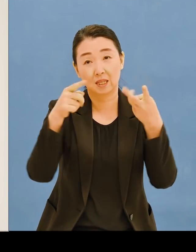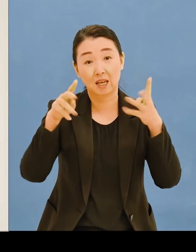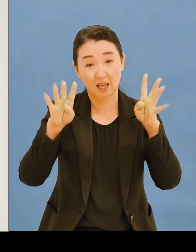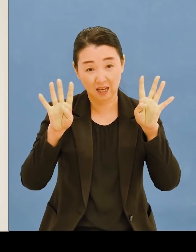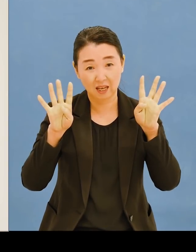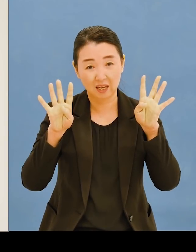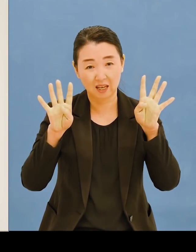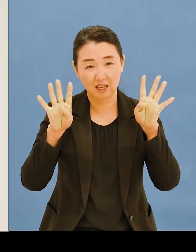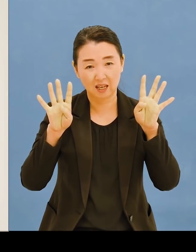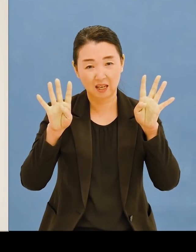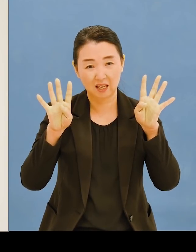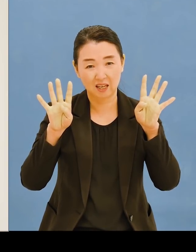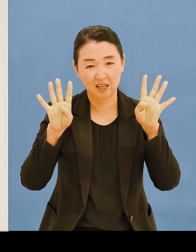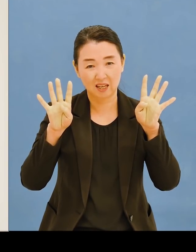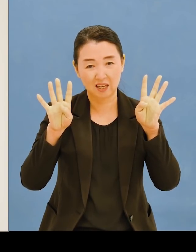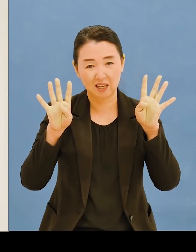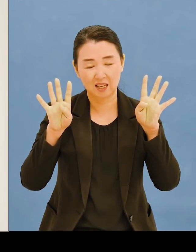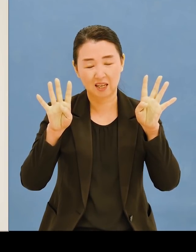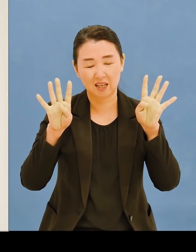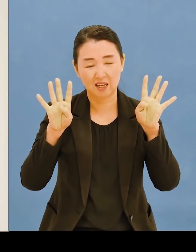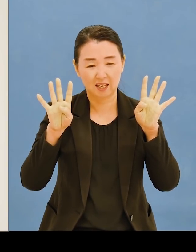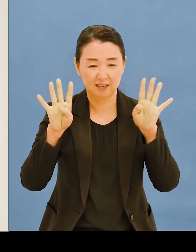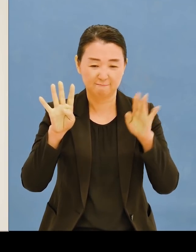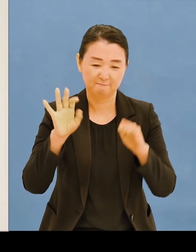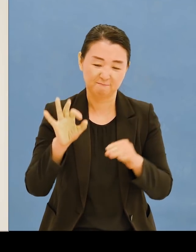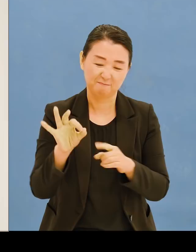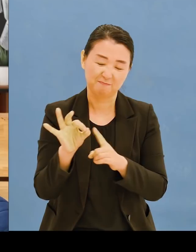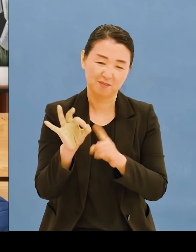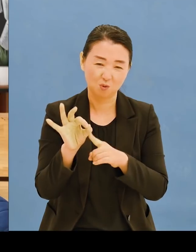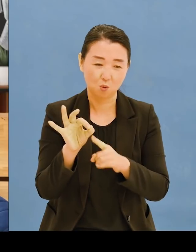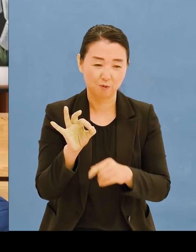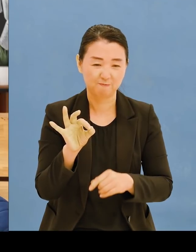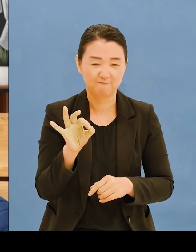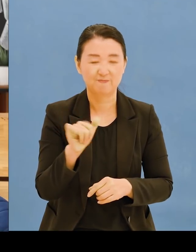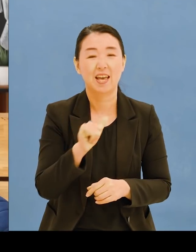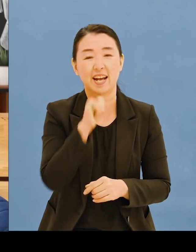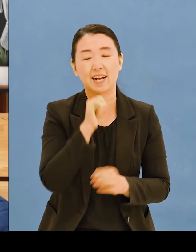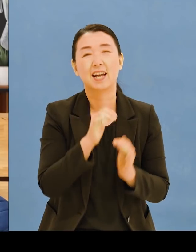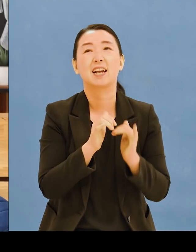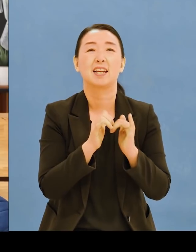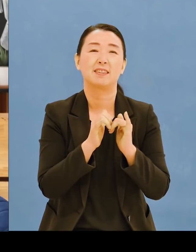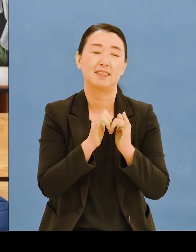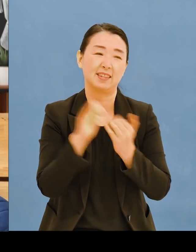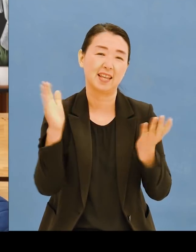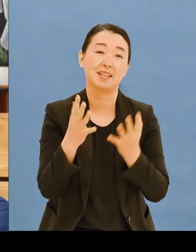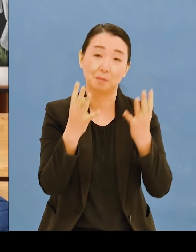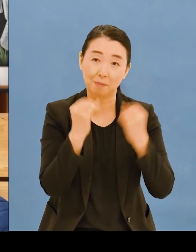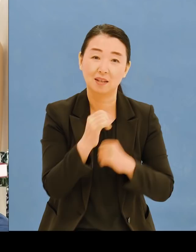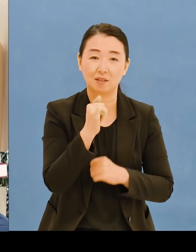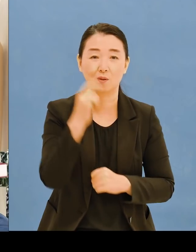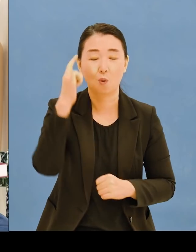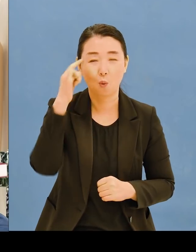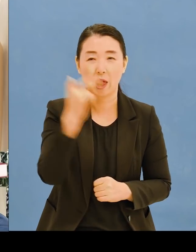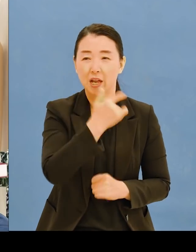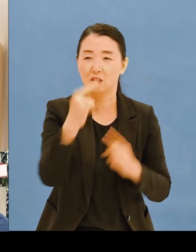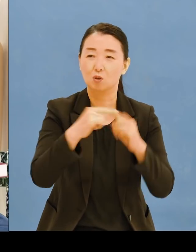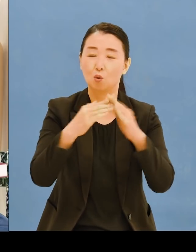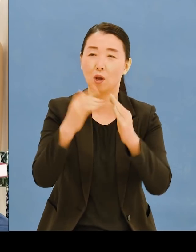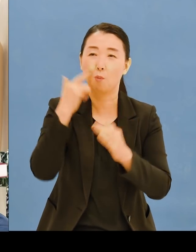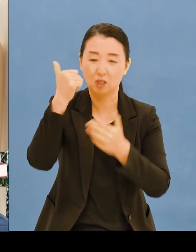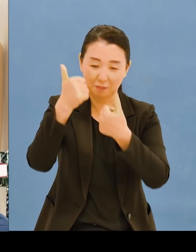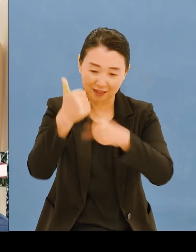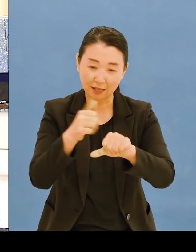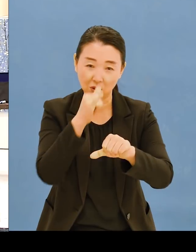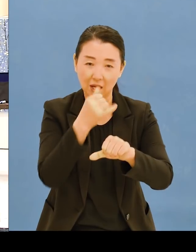신학교는 좀 이렇게 넉넉하지 않은 친구들이 사실은 많이 있어요. 네네. 이제 큰 교회 목사님의 자제분들도